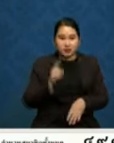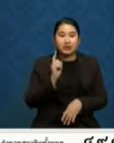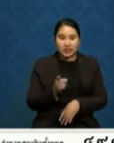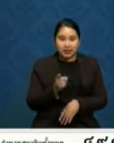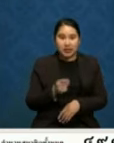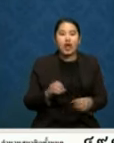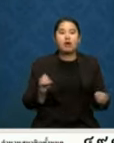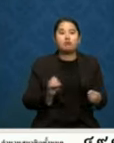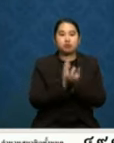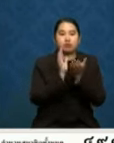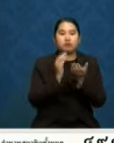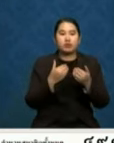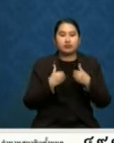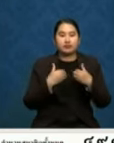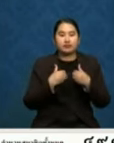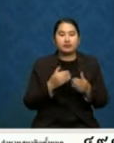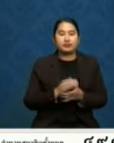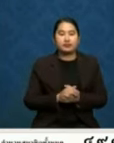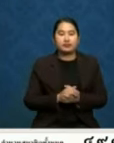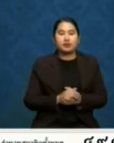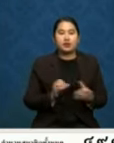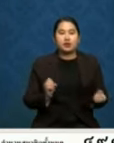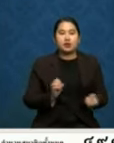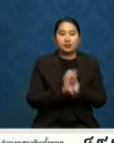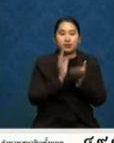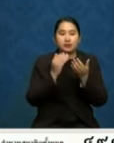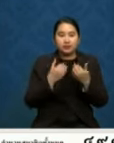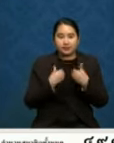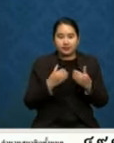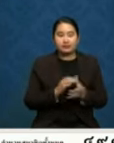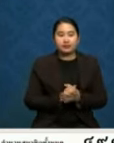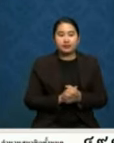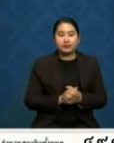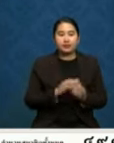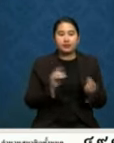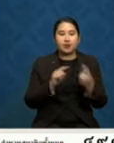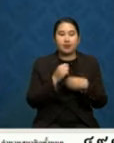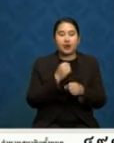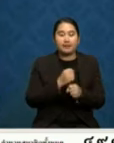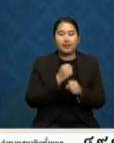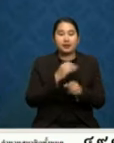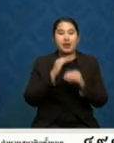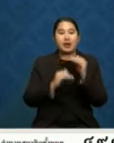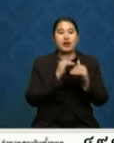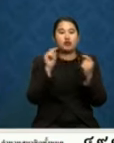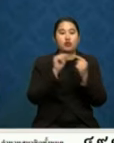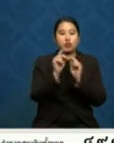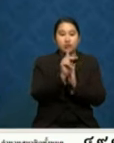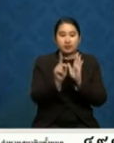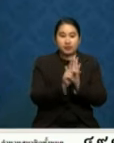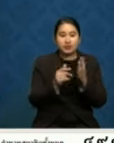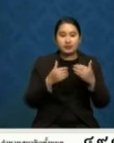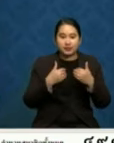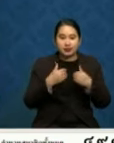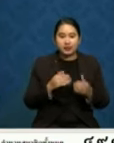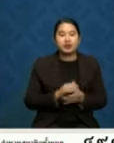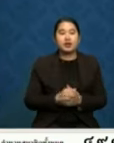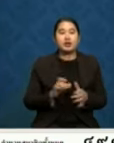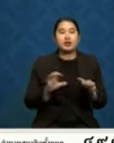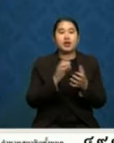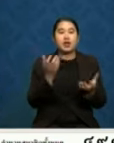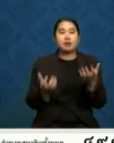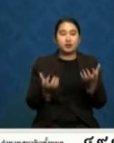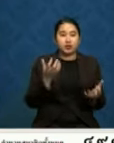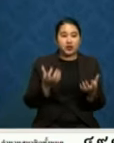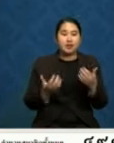เกิดผลกระทบกับผลสัมฤทธิ์ของหน่วยงานนะครับกับการงานในด้านการพัฒนากฎหมายด้านกระบวนการยุติธร